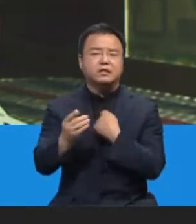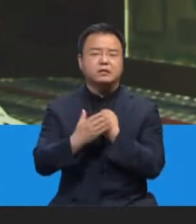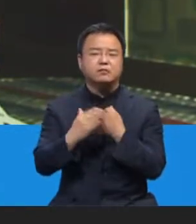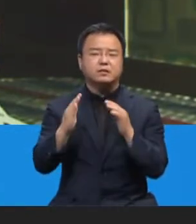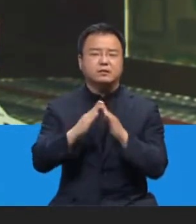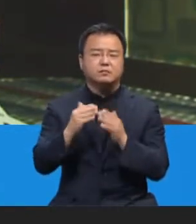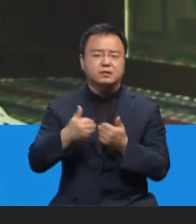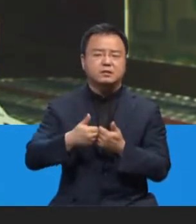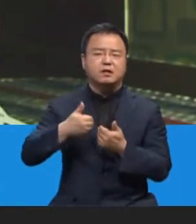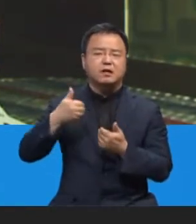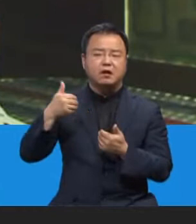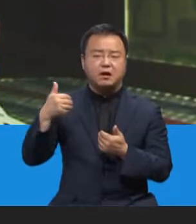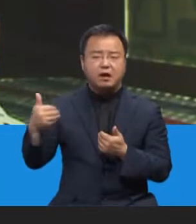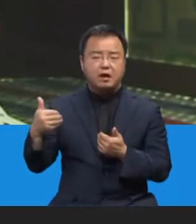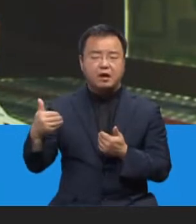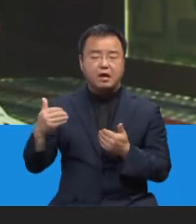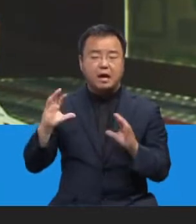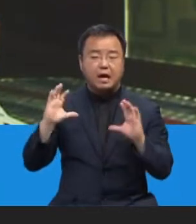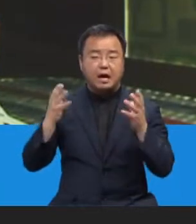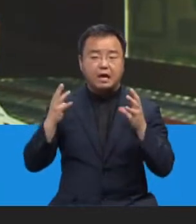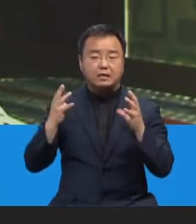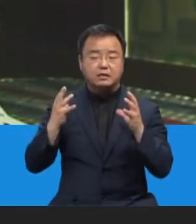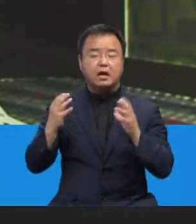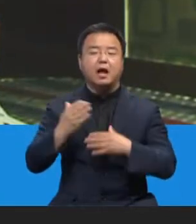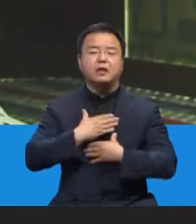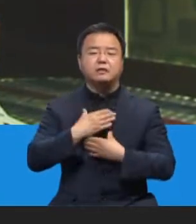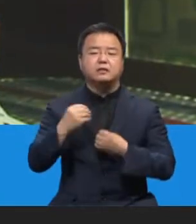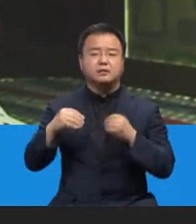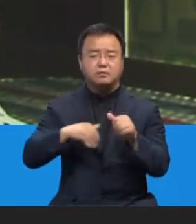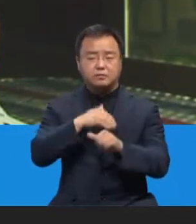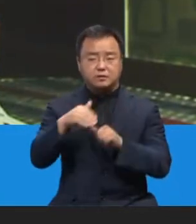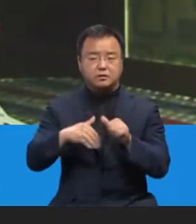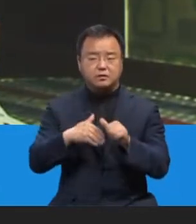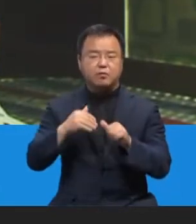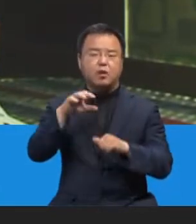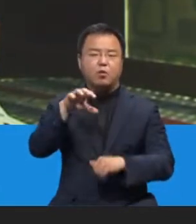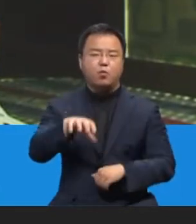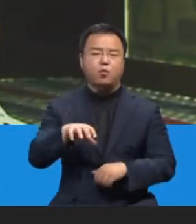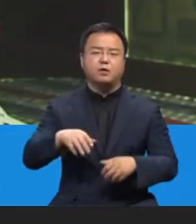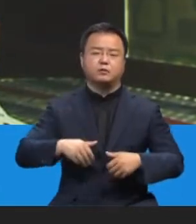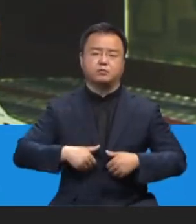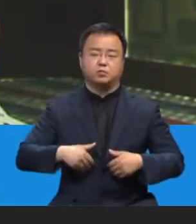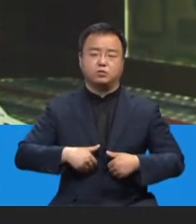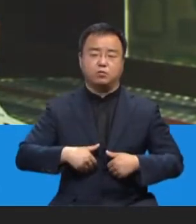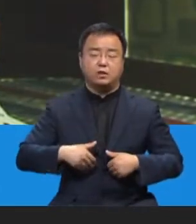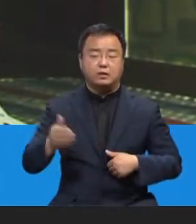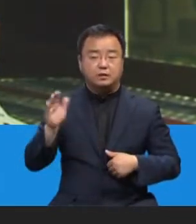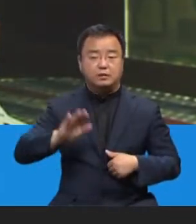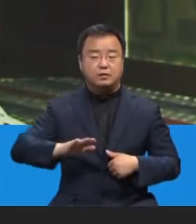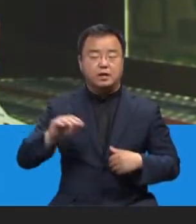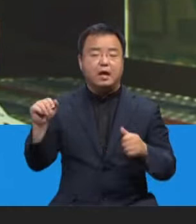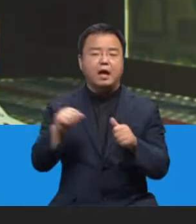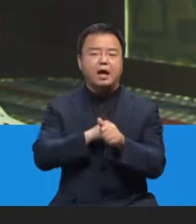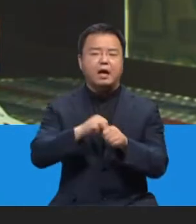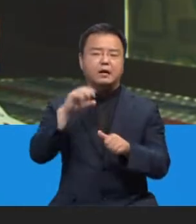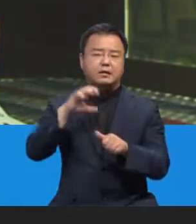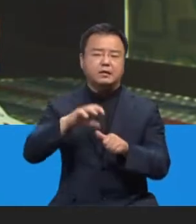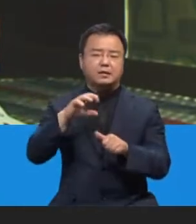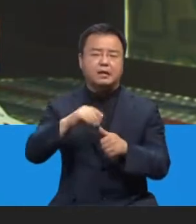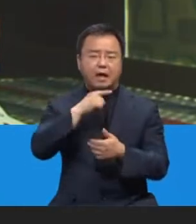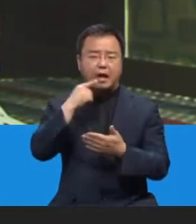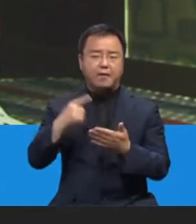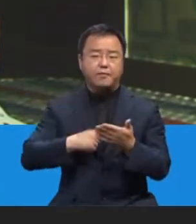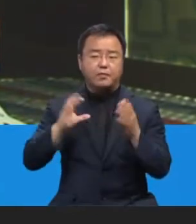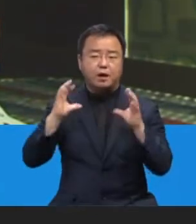아이들에겐 안전하게 보호받을 수 있는 공간이 절실한데 요 그럼에도 학대 피해 아동을 보호하는 쉼터는